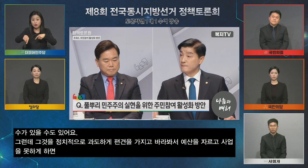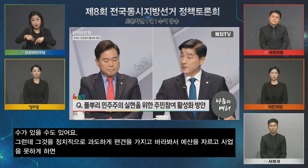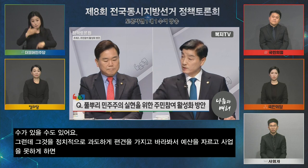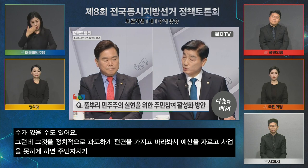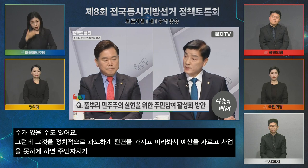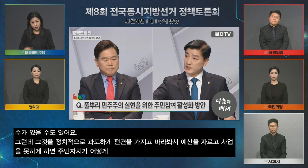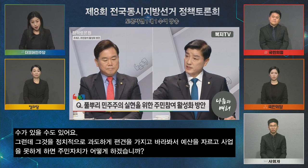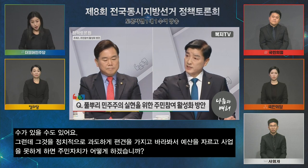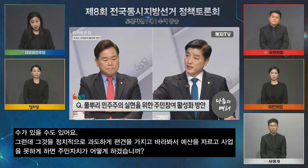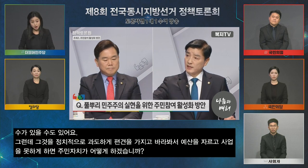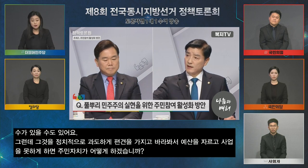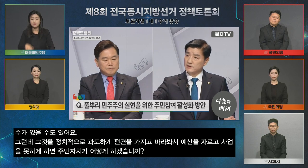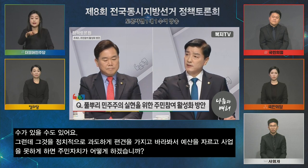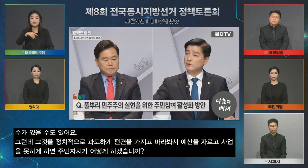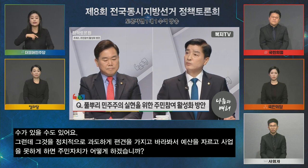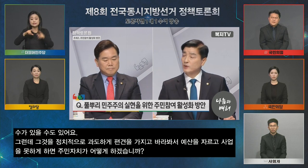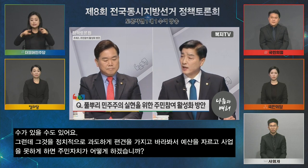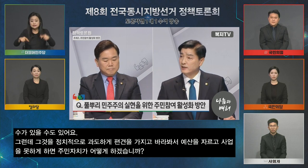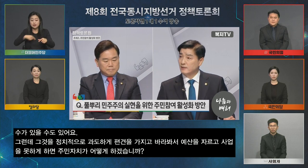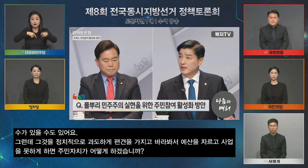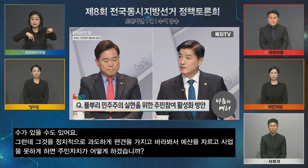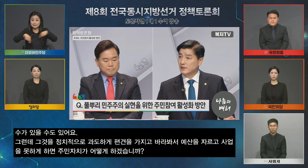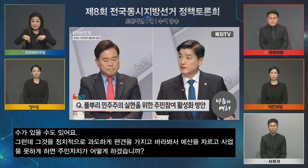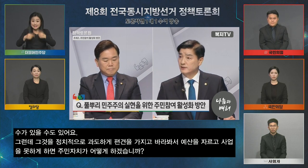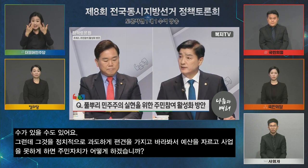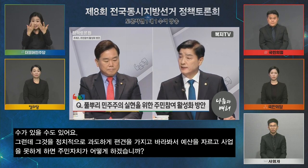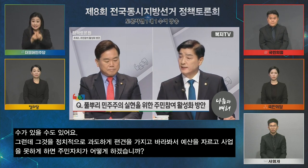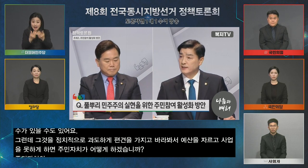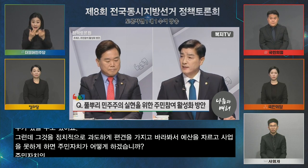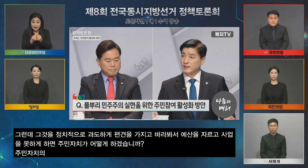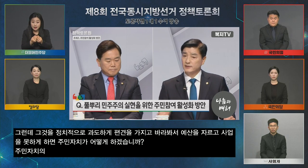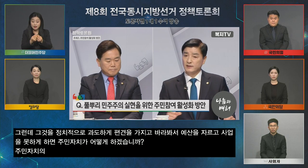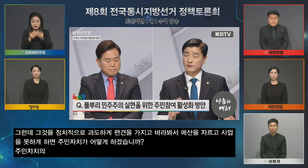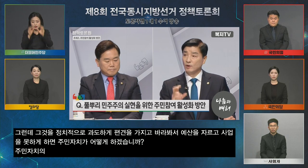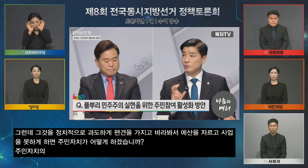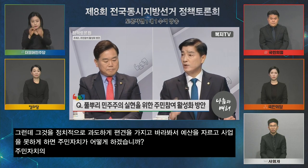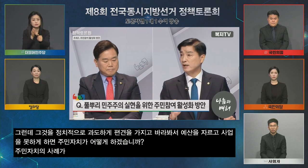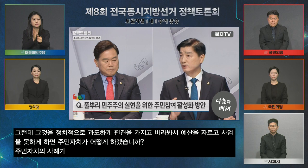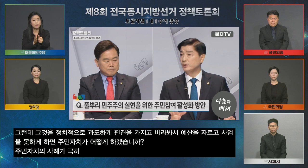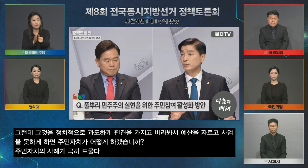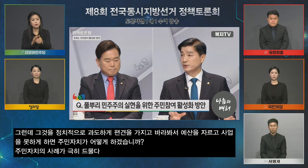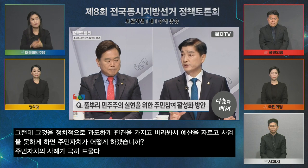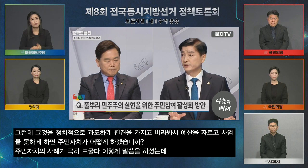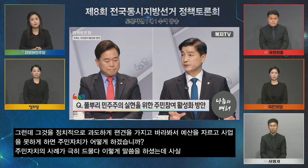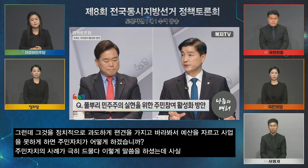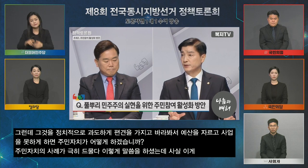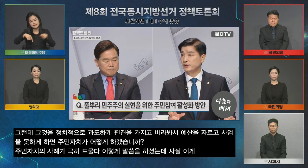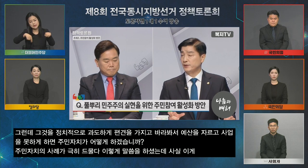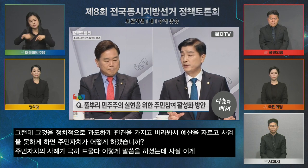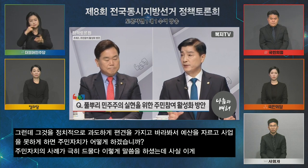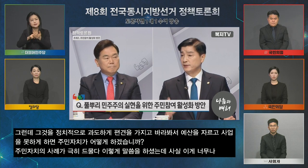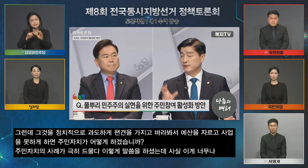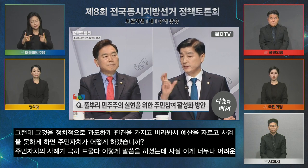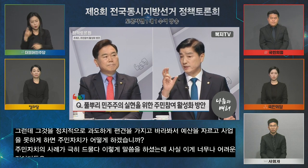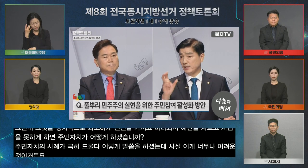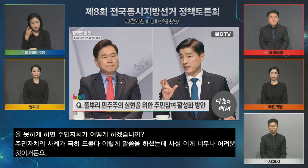주민자치의 사례가 극히 드물다 이렇게 말씀을 하셨는데 사실 이게 너무나 어려운 것이거든요.